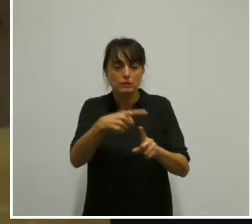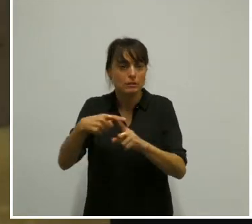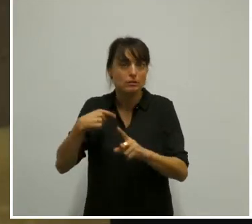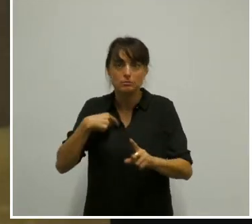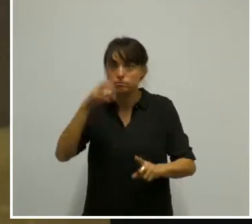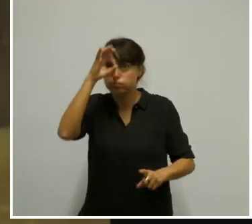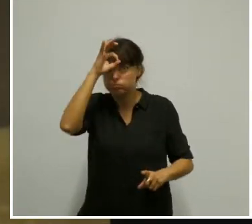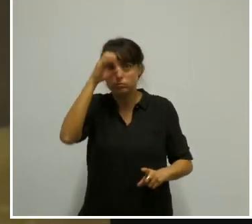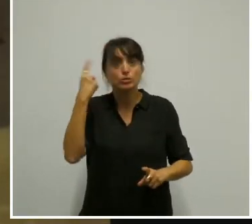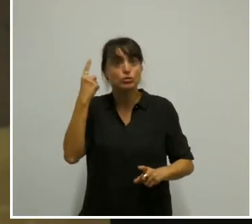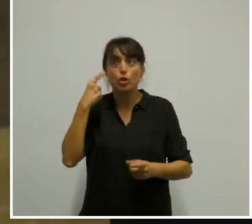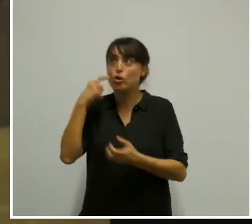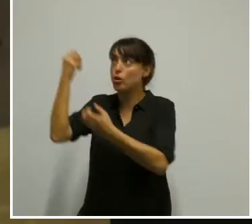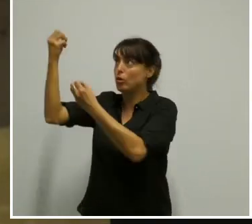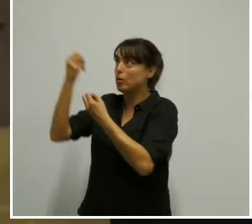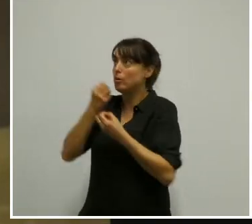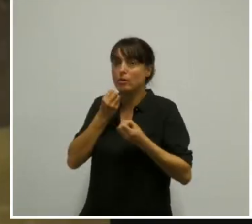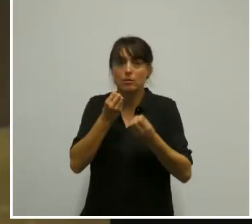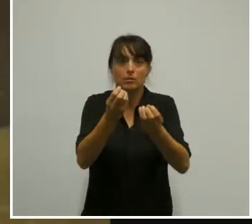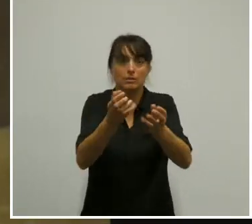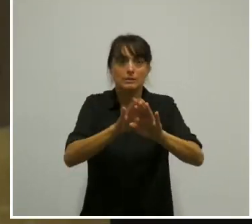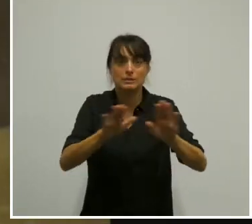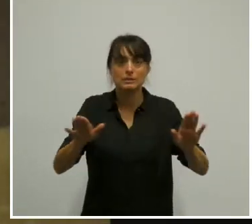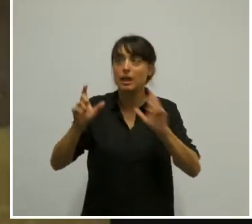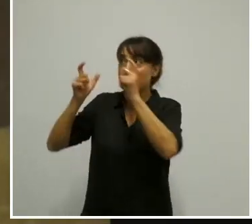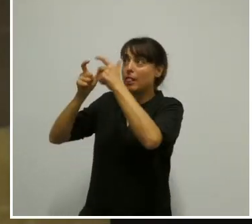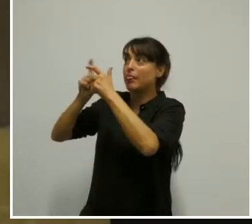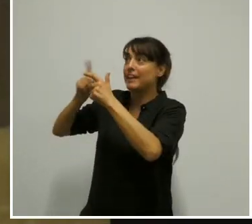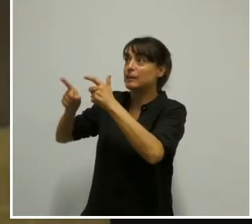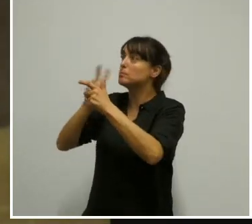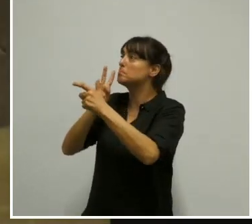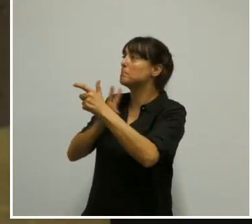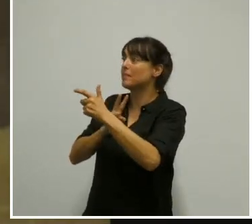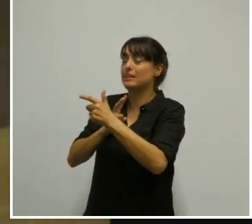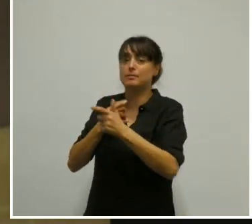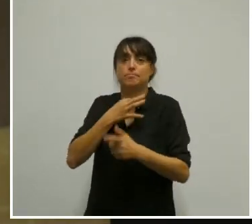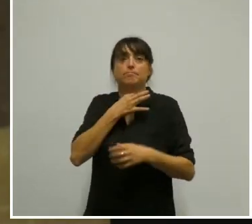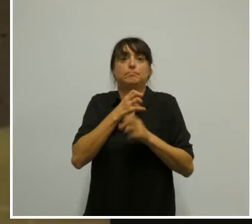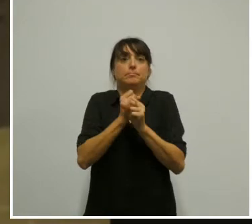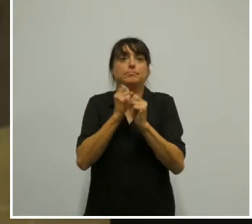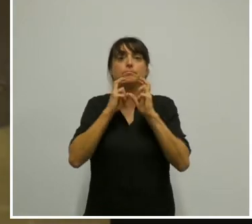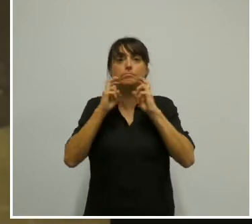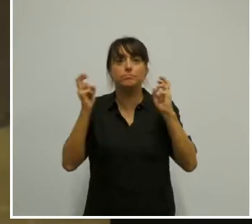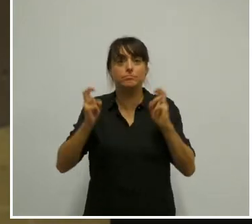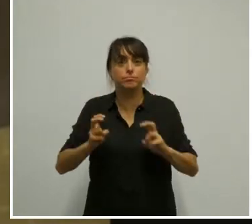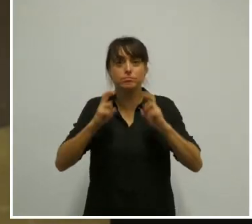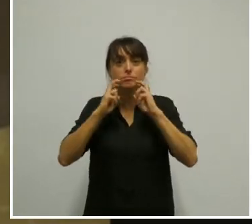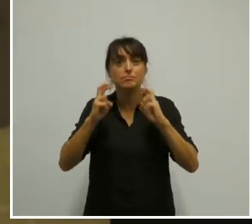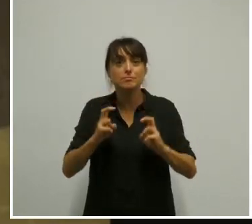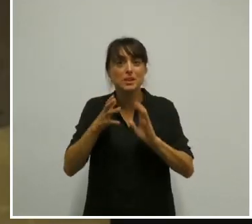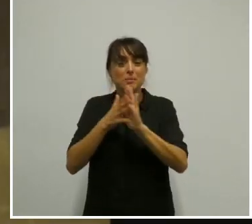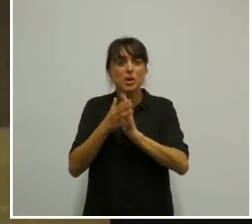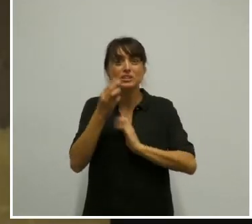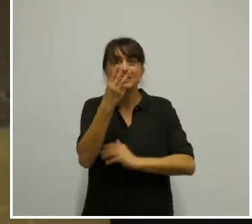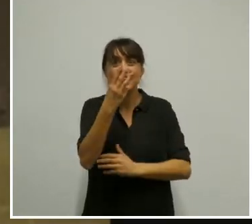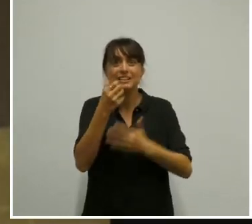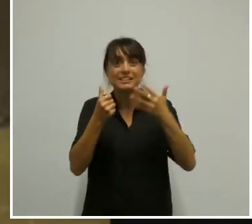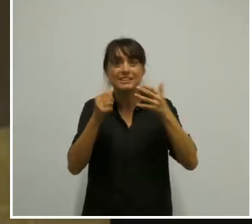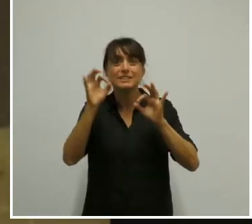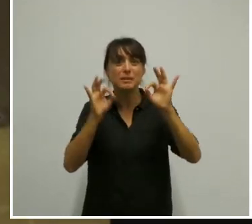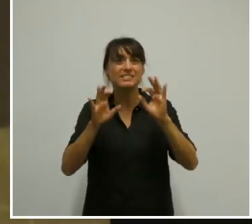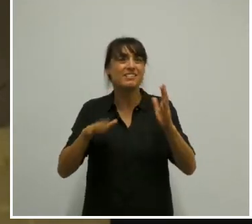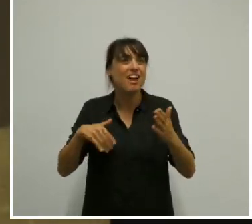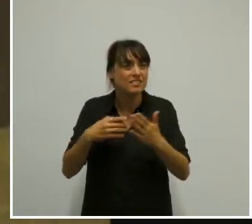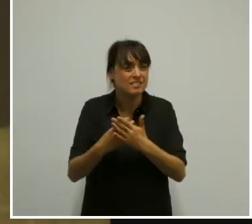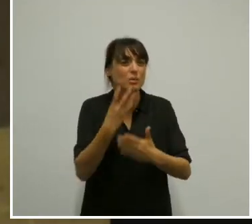la desesperació de l'equip directiu de que els hi falten recursos i que estan desbordades perquè estan arribant al 36 i al 40%